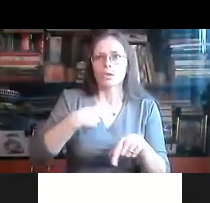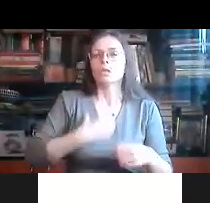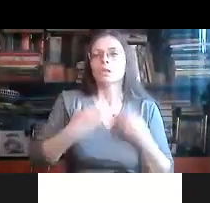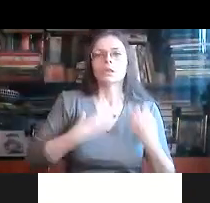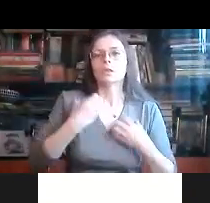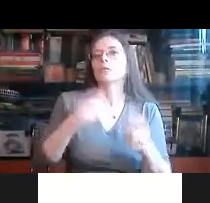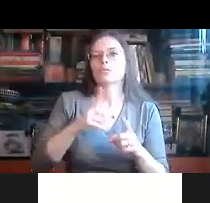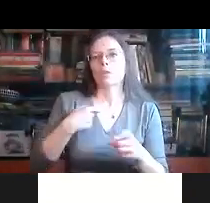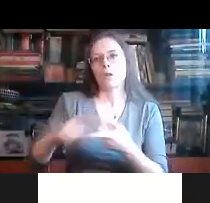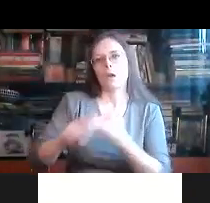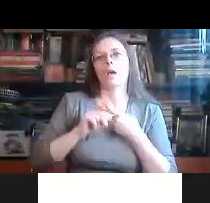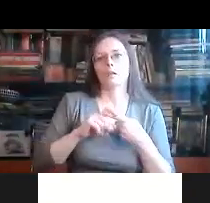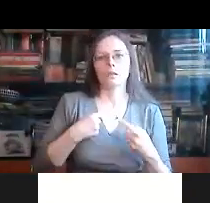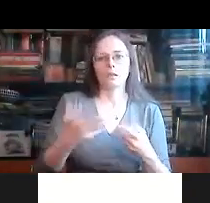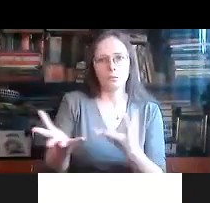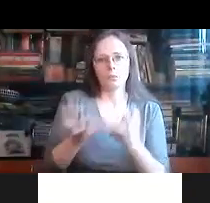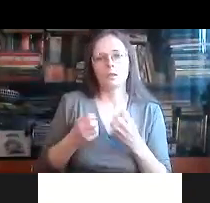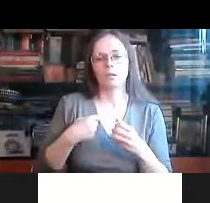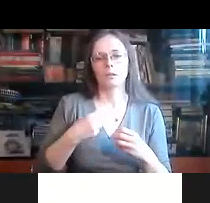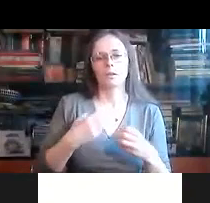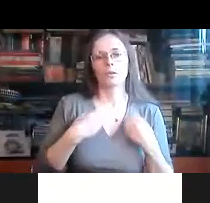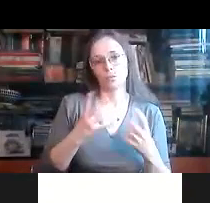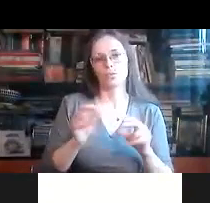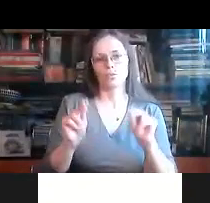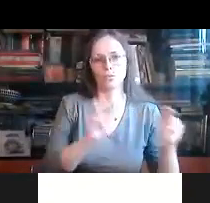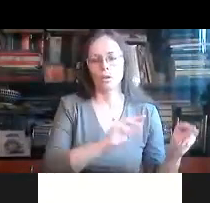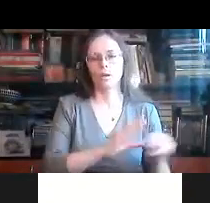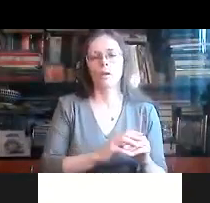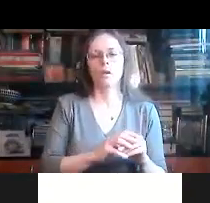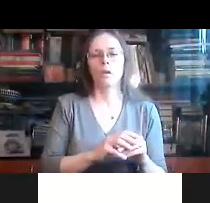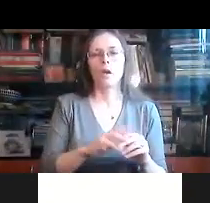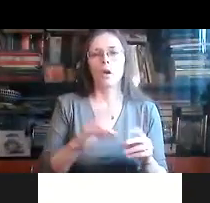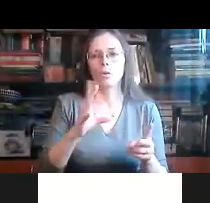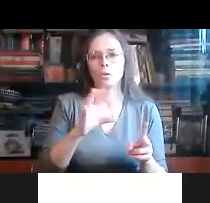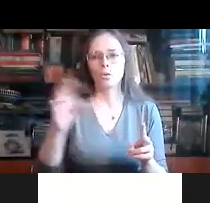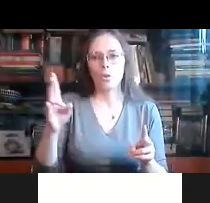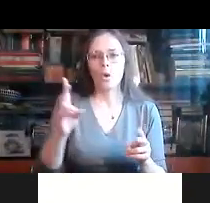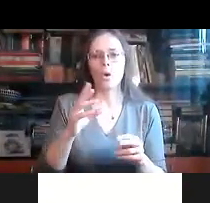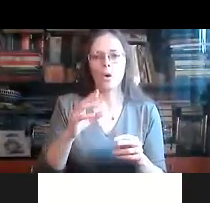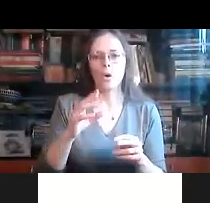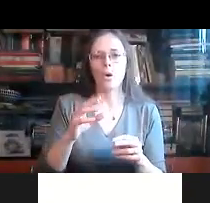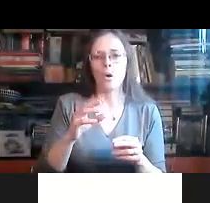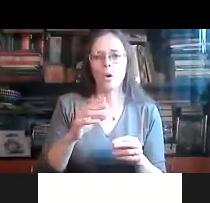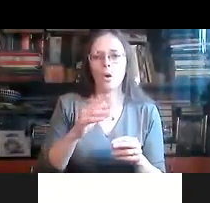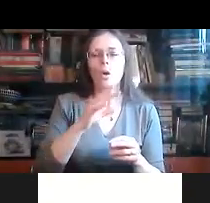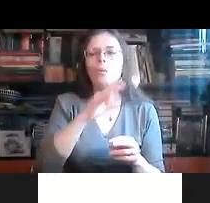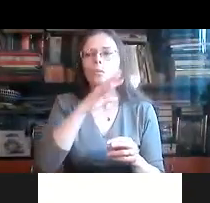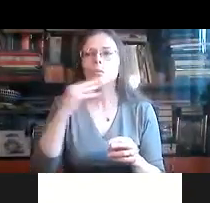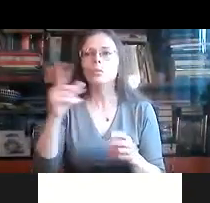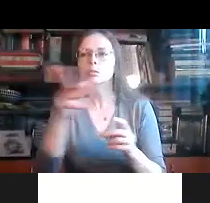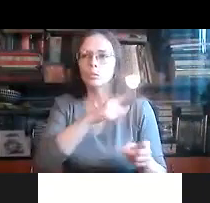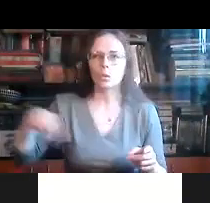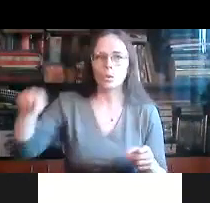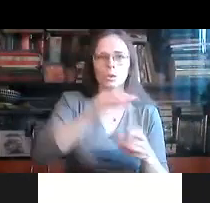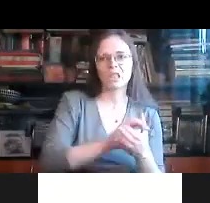вот, Марбея, Гранада, и я не мог представить, что это случится, как бы это катастрофа, что все